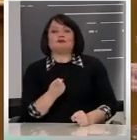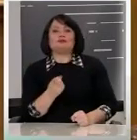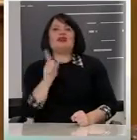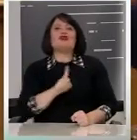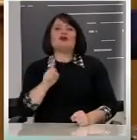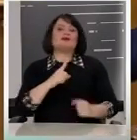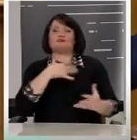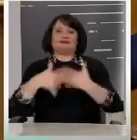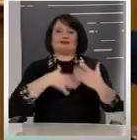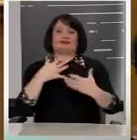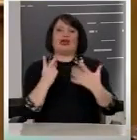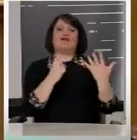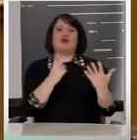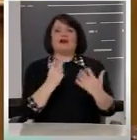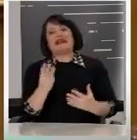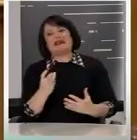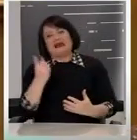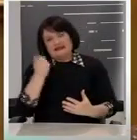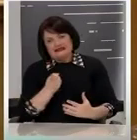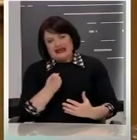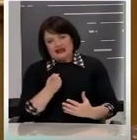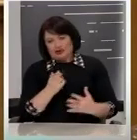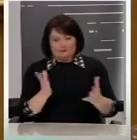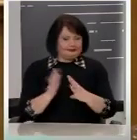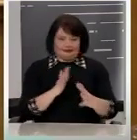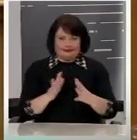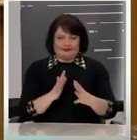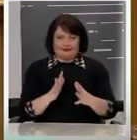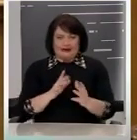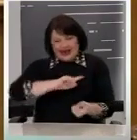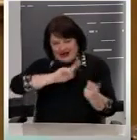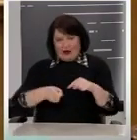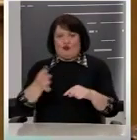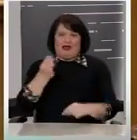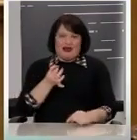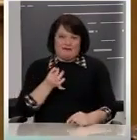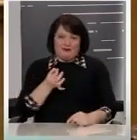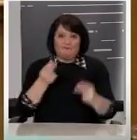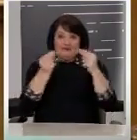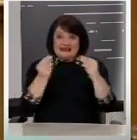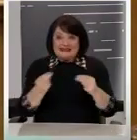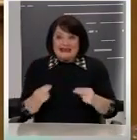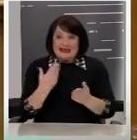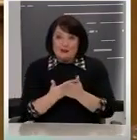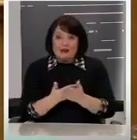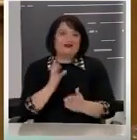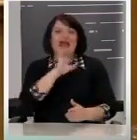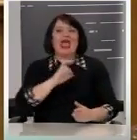κύριος Μητσοτάκης το 70 με το 30 και το έκανε ανάποδο. Τα στοιχεία από την